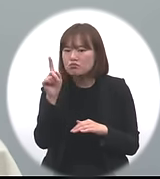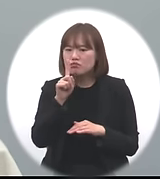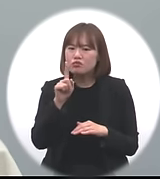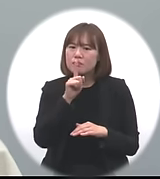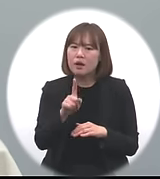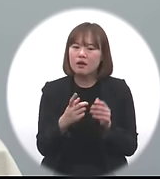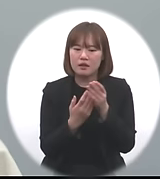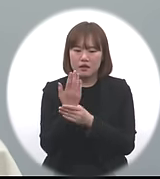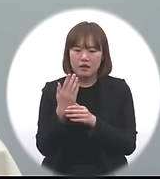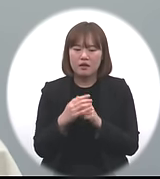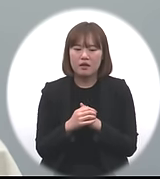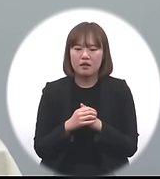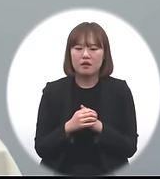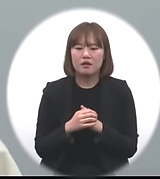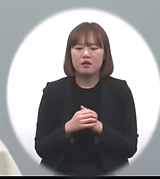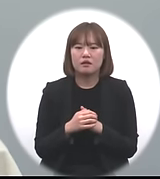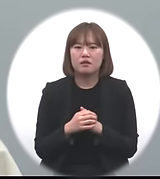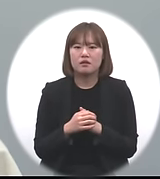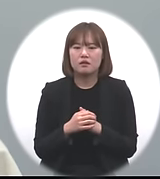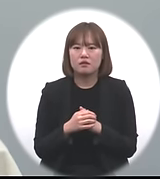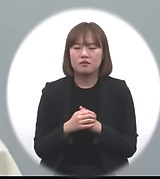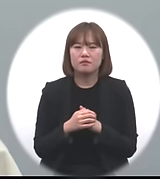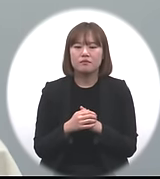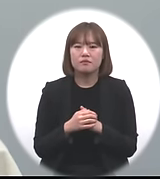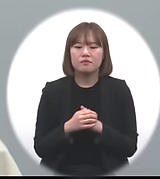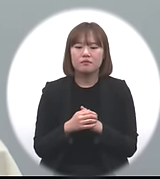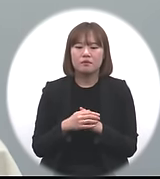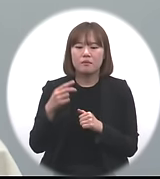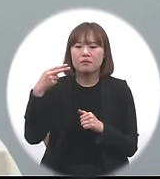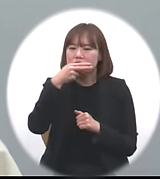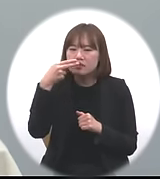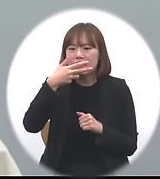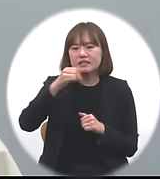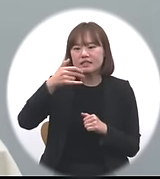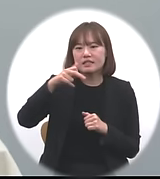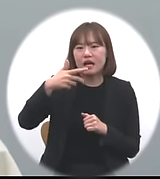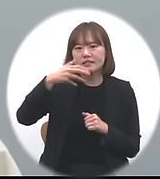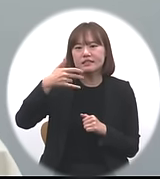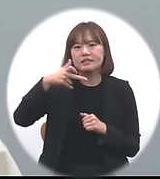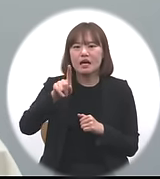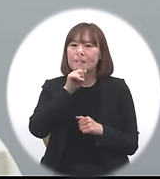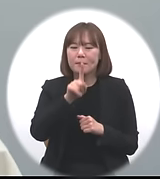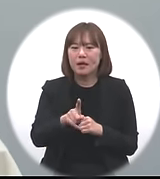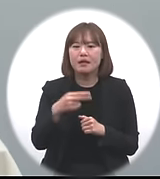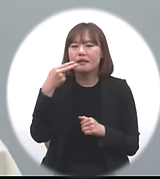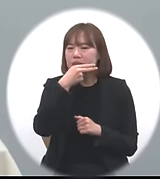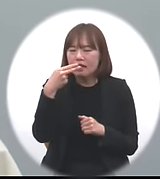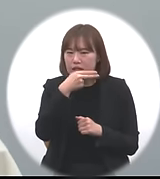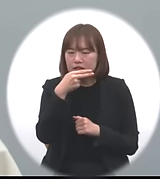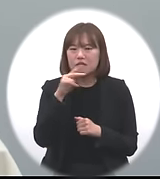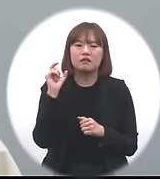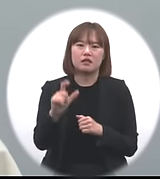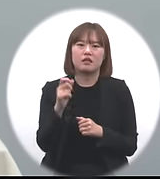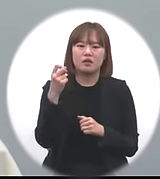소리가 나죠? 화장실 타일바닥 닦는 것 같은 소리가 나요. 치카치카치카 소리가 납니다. 이 얘기는 닦는